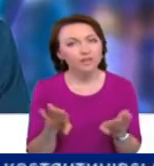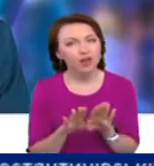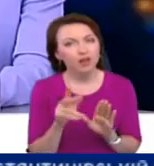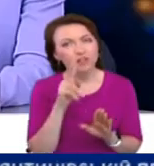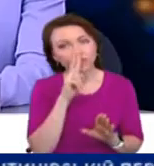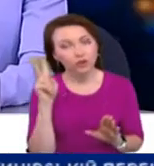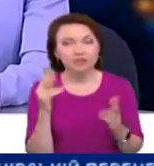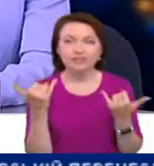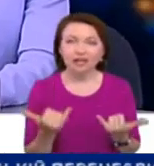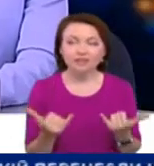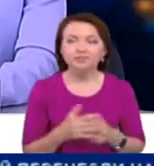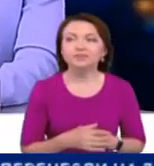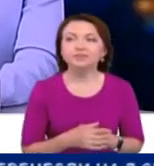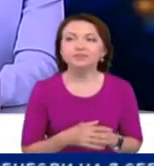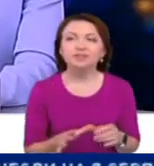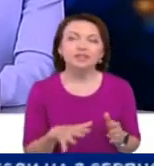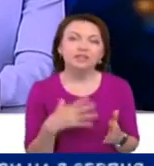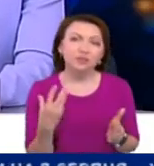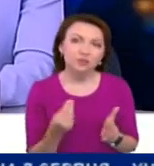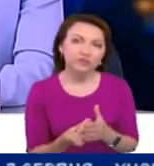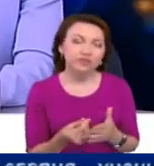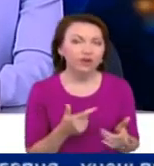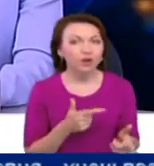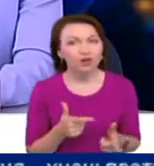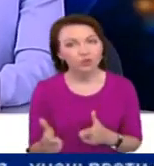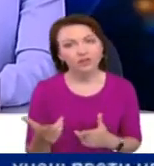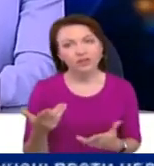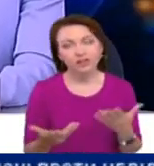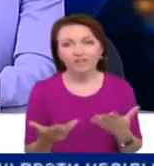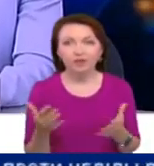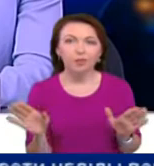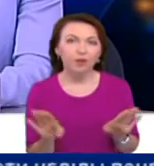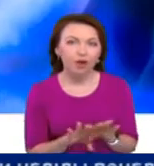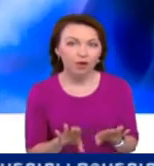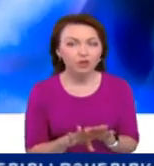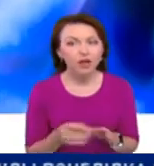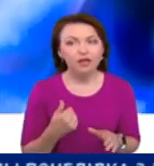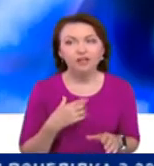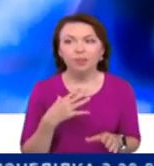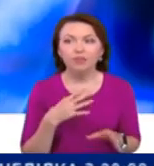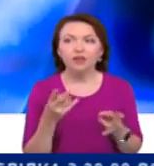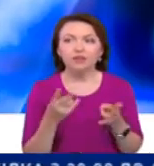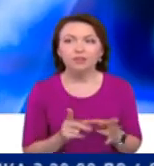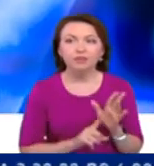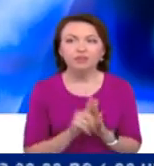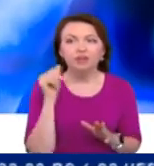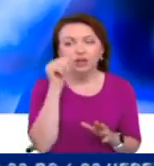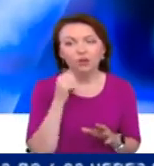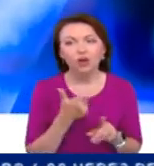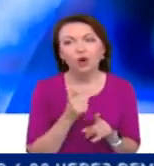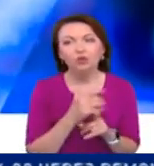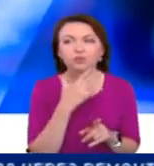і зараз? Ну, свою готовность, наверное, немножко похуже, потому что я была травмирована в начале года и очень